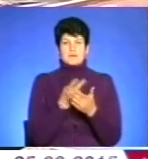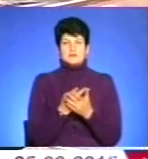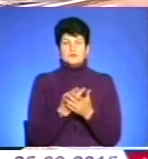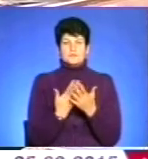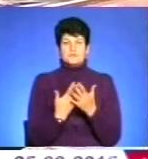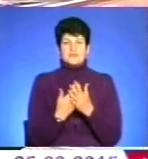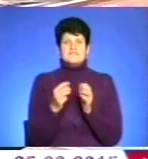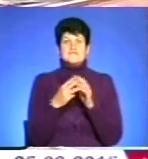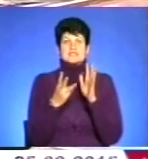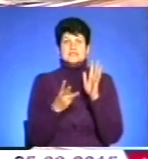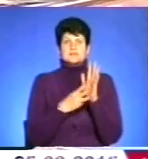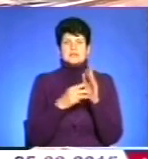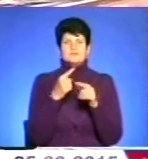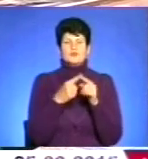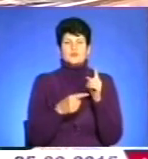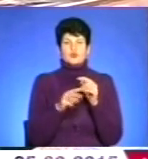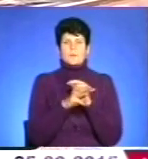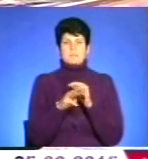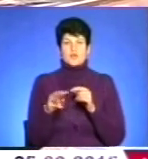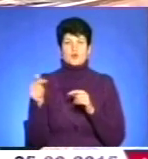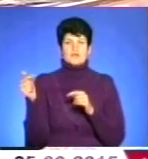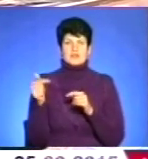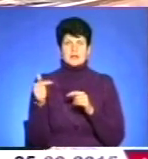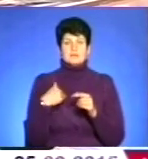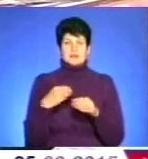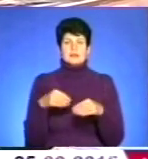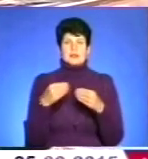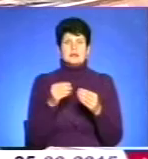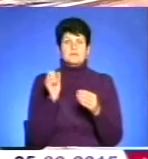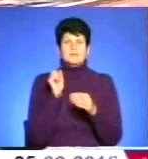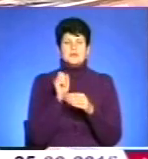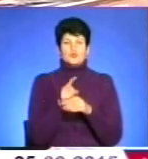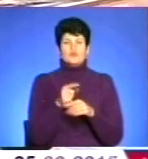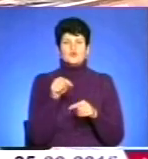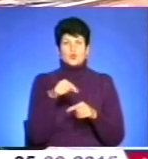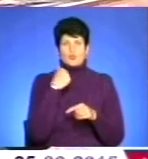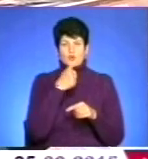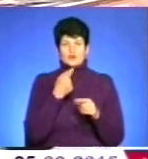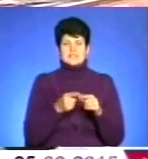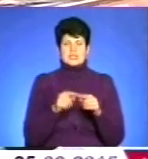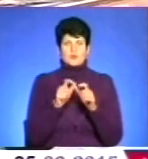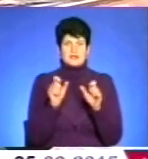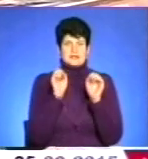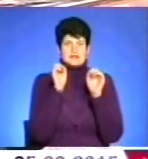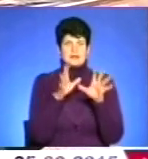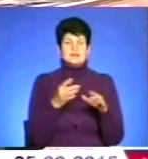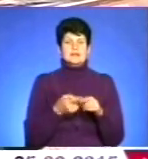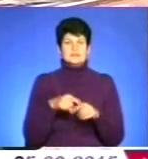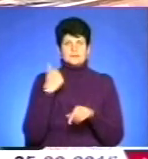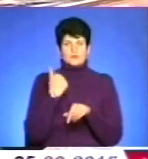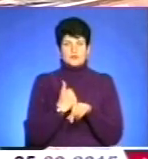майже 18,5 мільйонів гривень, і ми собі поставили за мету в цьому році цей об'єкт здати. Це принципова